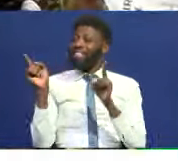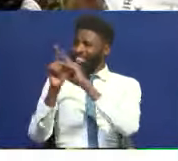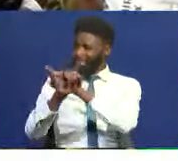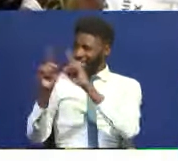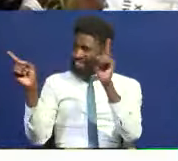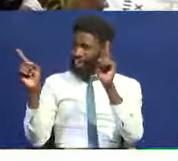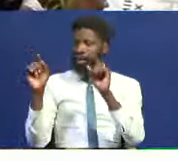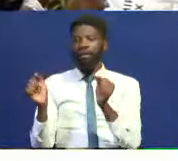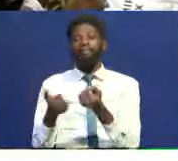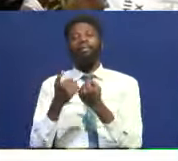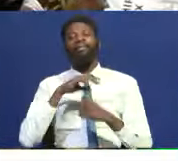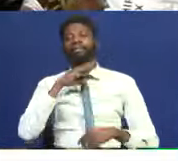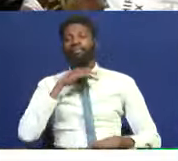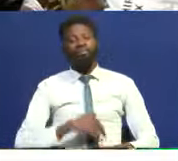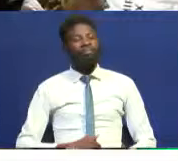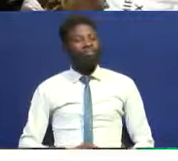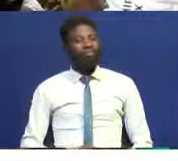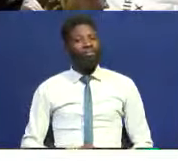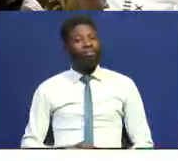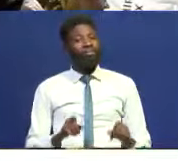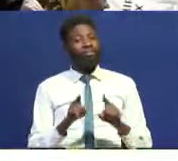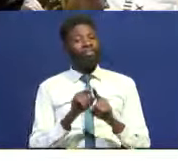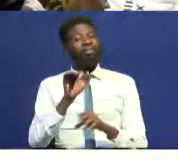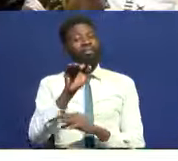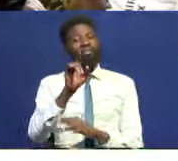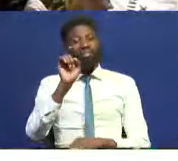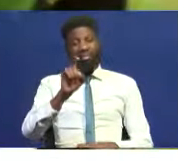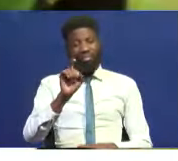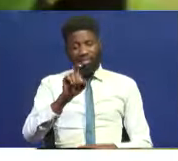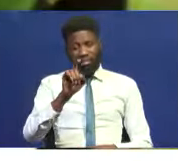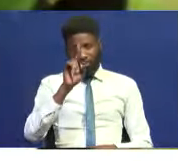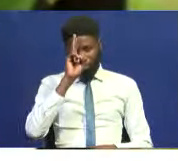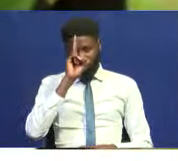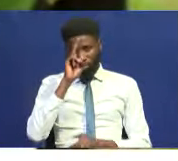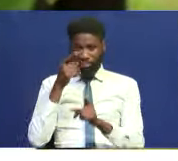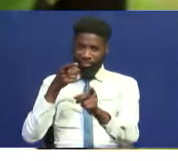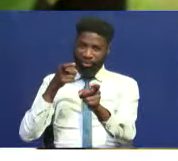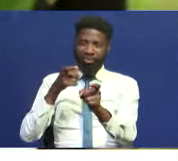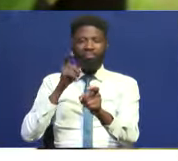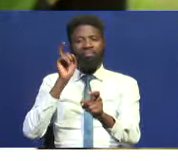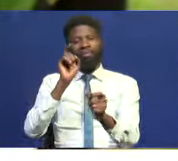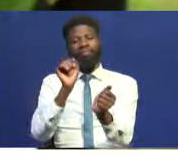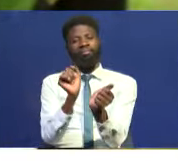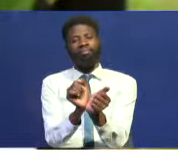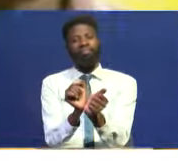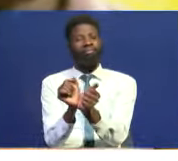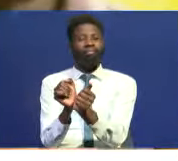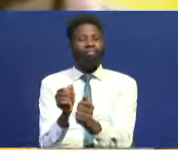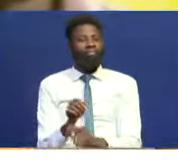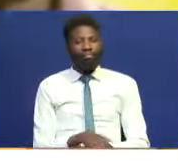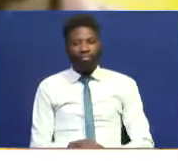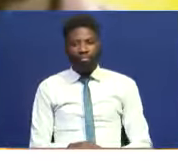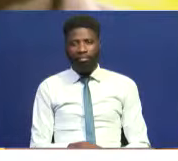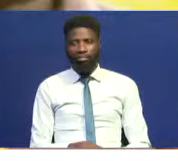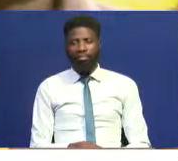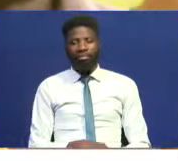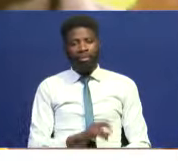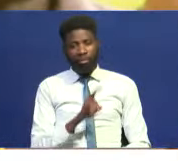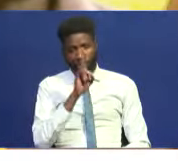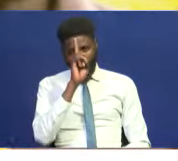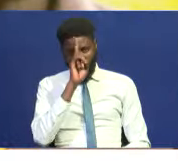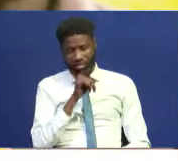yake. They at the same time call for immediate prosecution of those behind the shooting and death of Lubanga. Yule askari ambaye